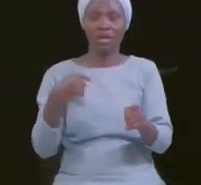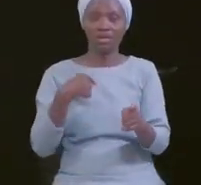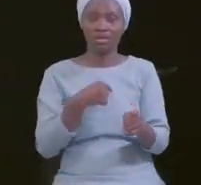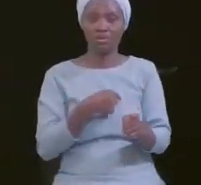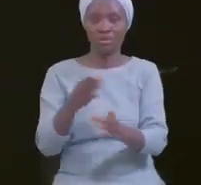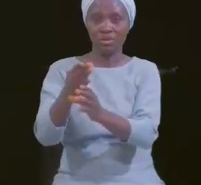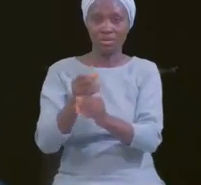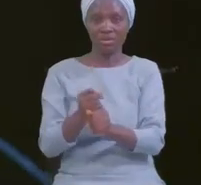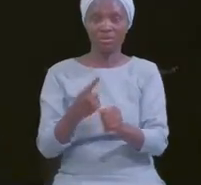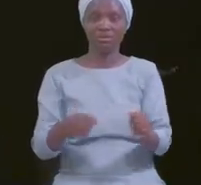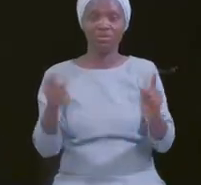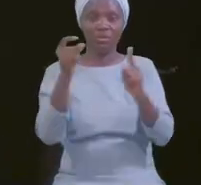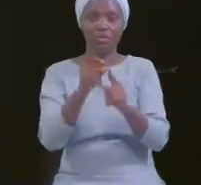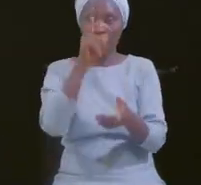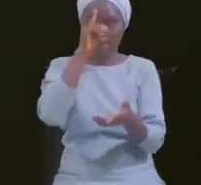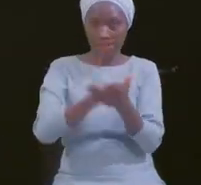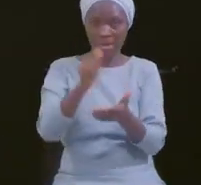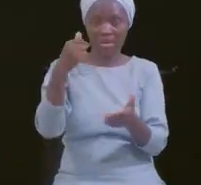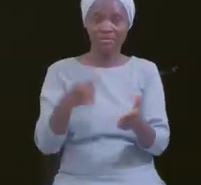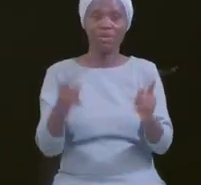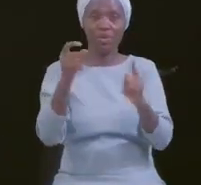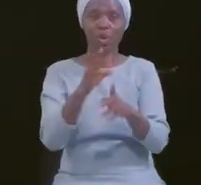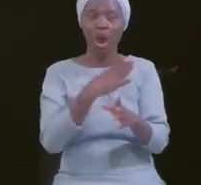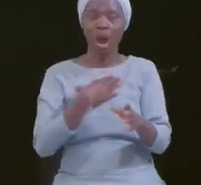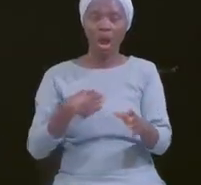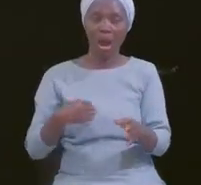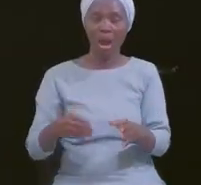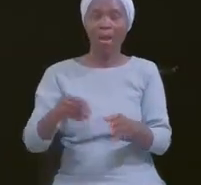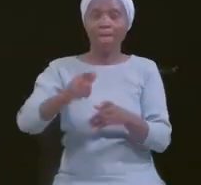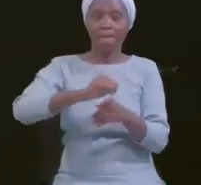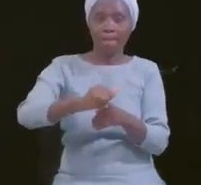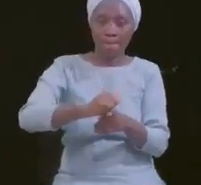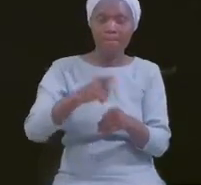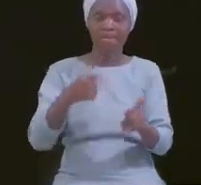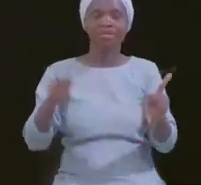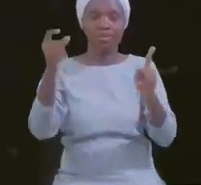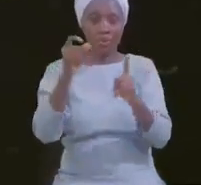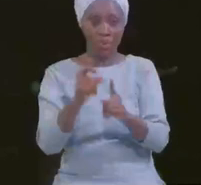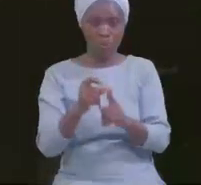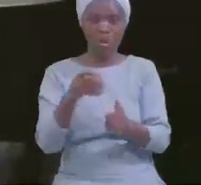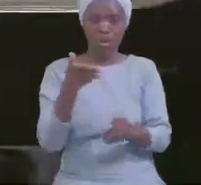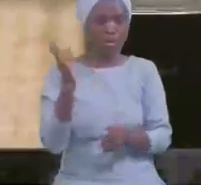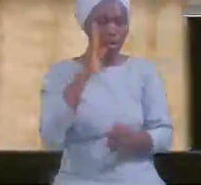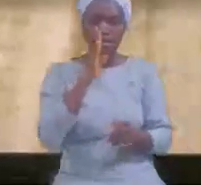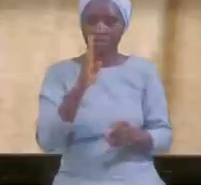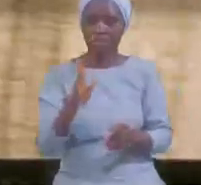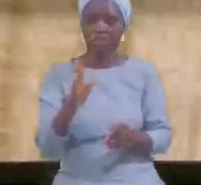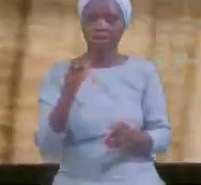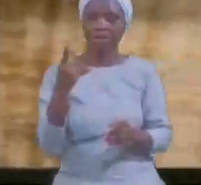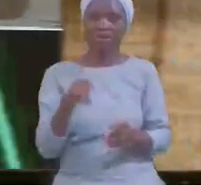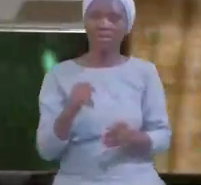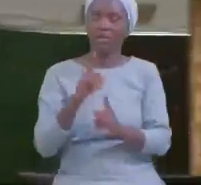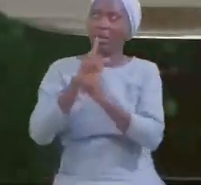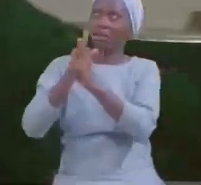croyons la parole, nous agissons sur la parole, il y aura la réponse du ciel,